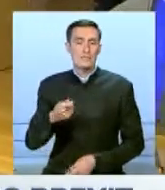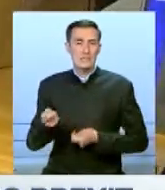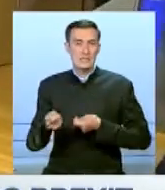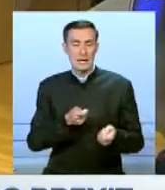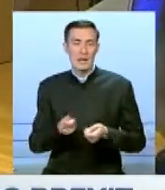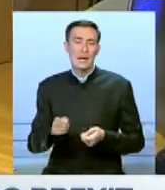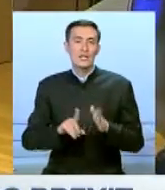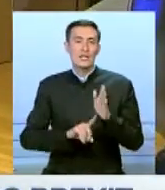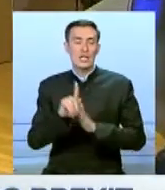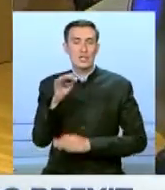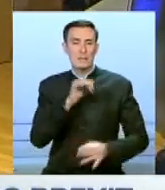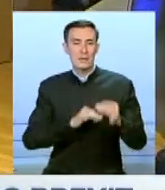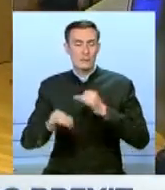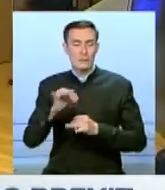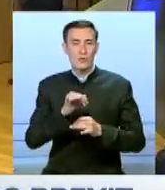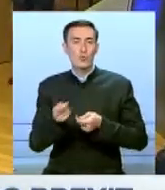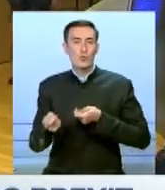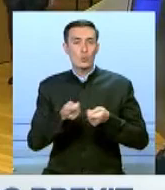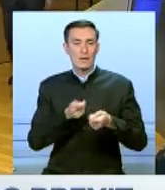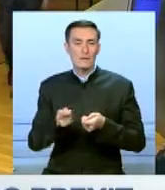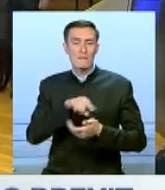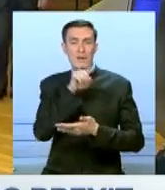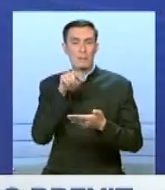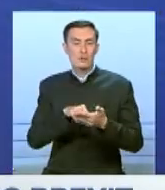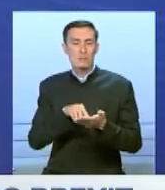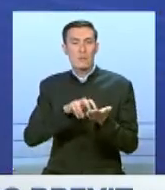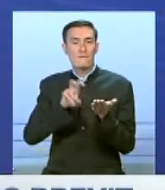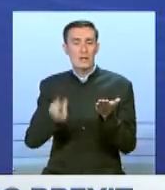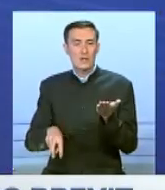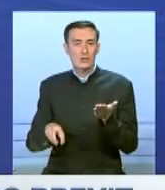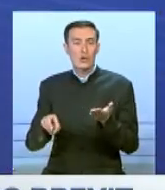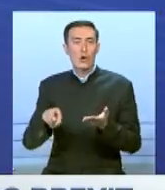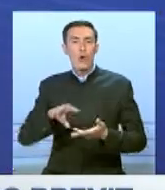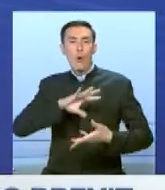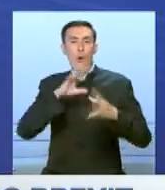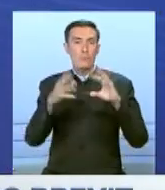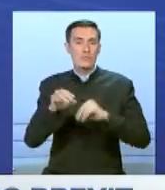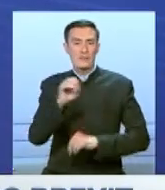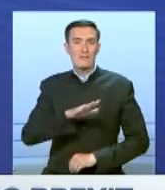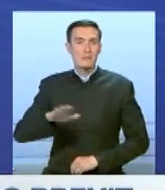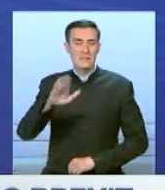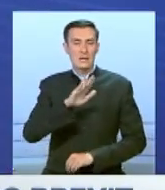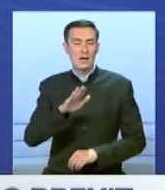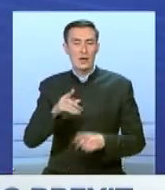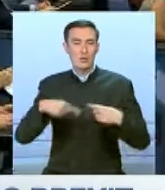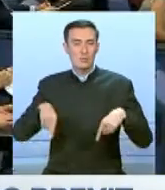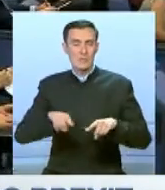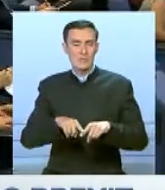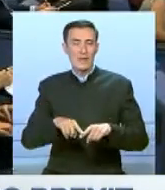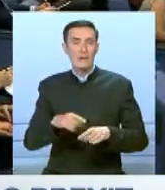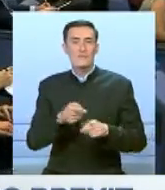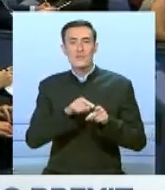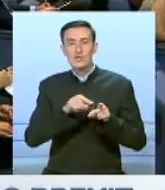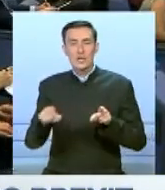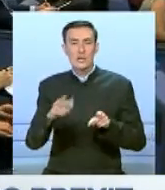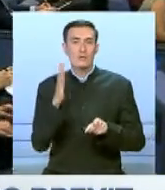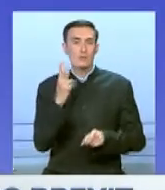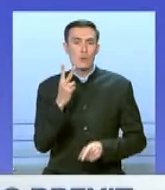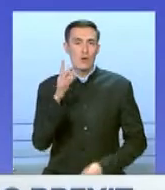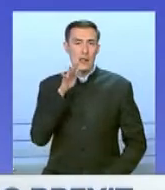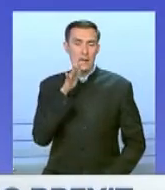Барнье начали процесс урегулирования вопросов по выходу страны из общеевропейских институтов. Всего на это уйдет